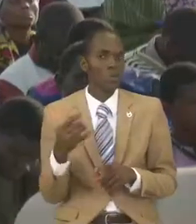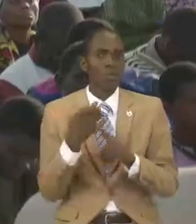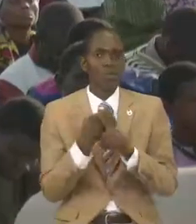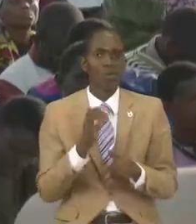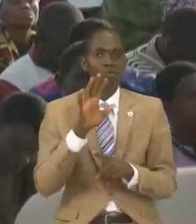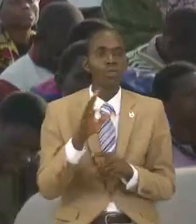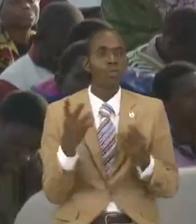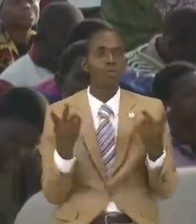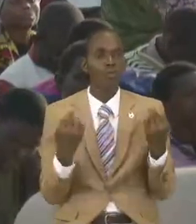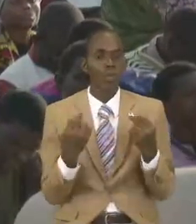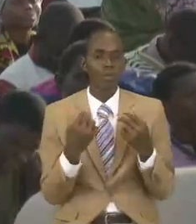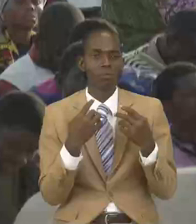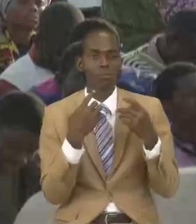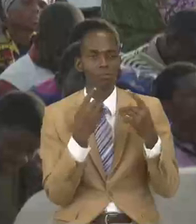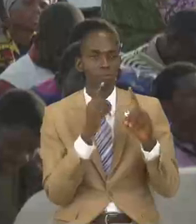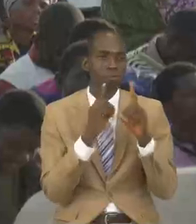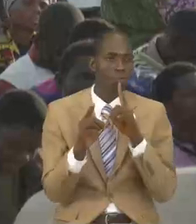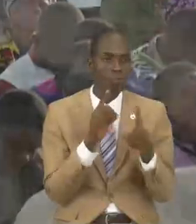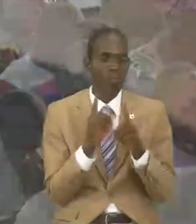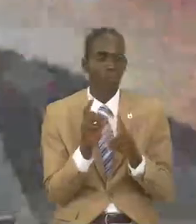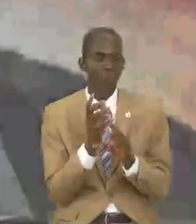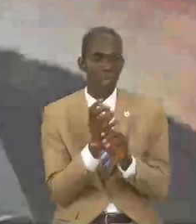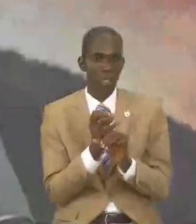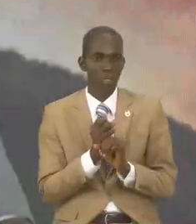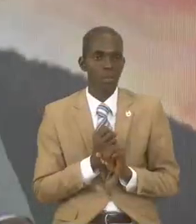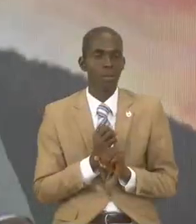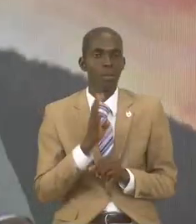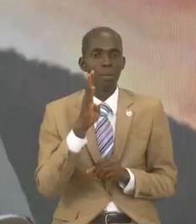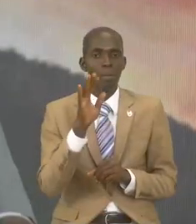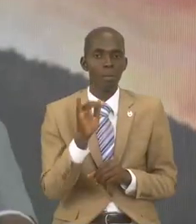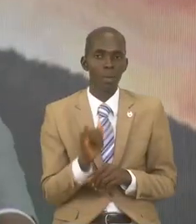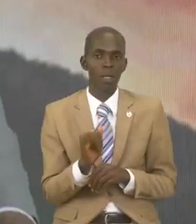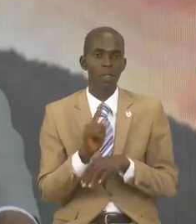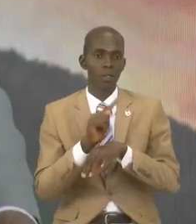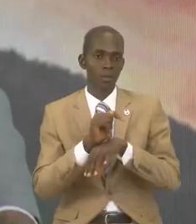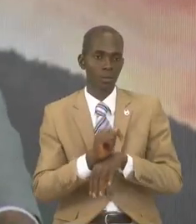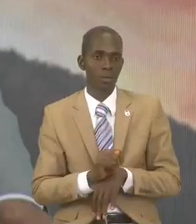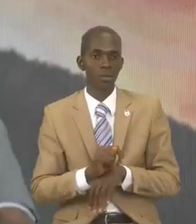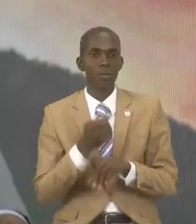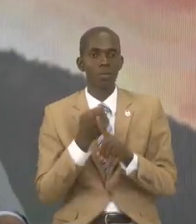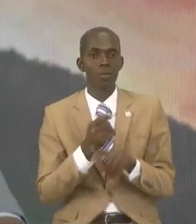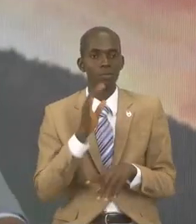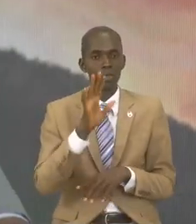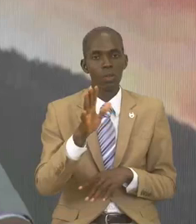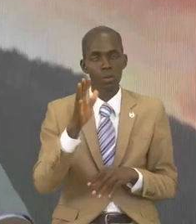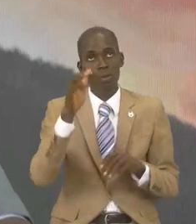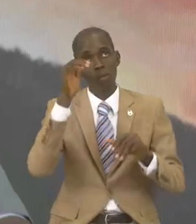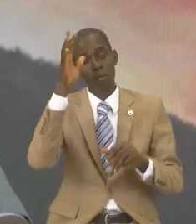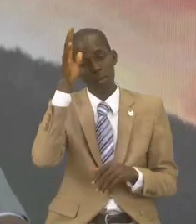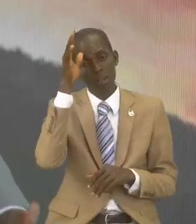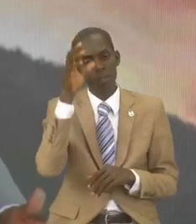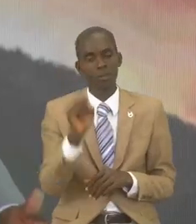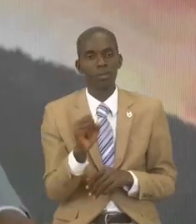que vous avez été rachetés de la vaine manière de vivre que vous avez hérité de vos pères.